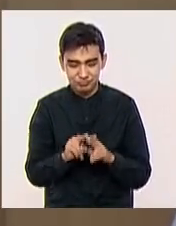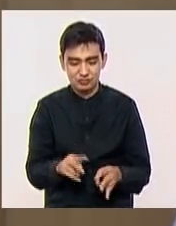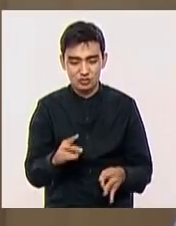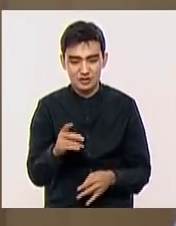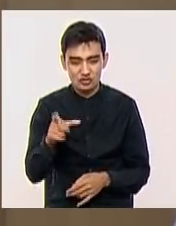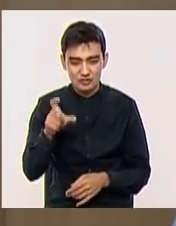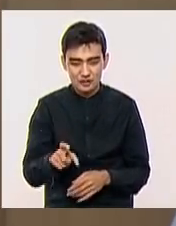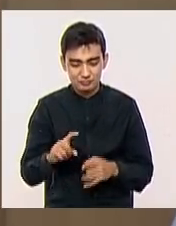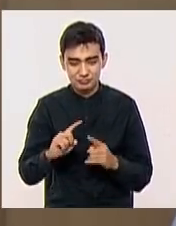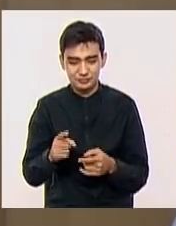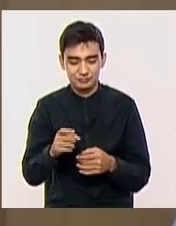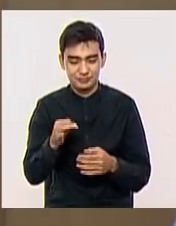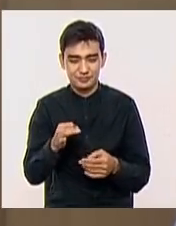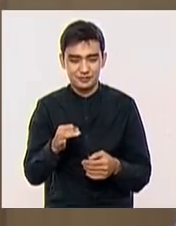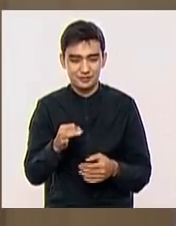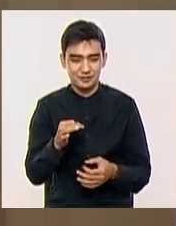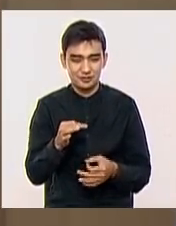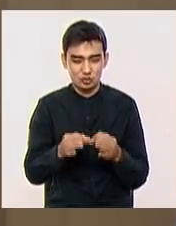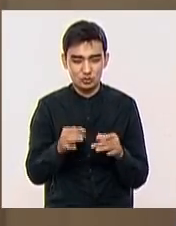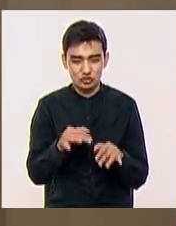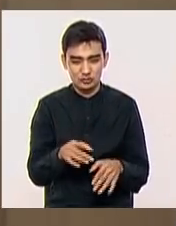пациенты госпитализируются по решению суда.